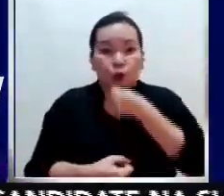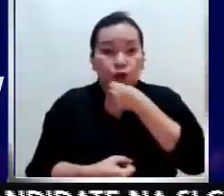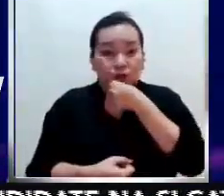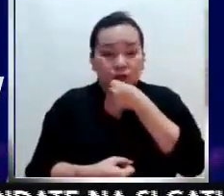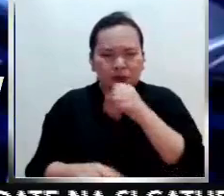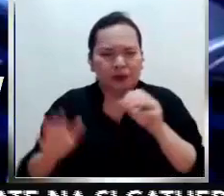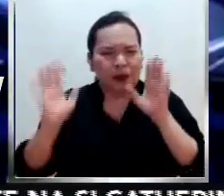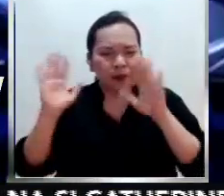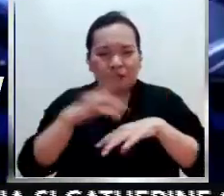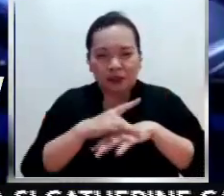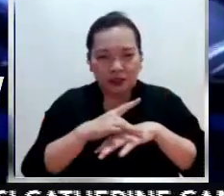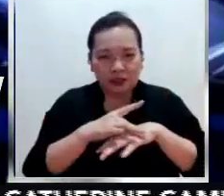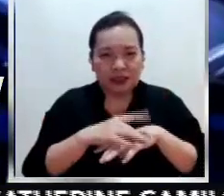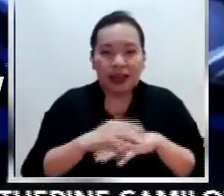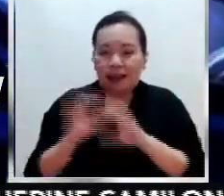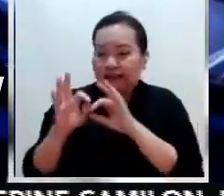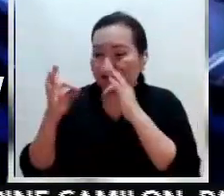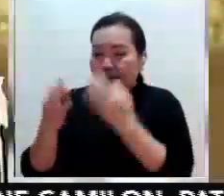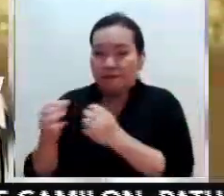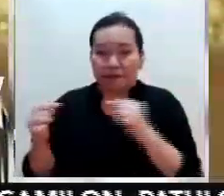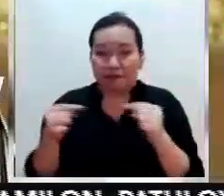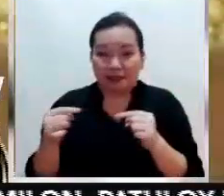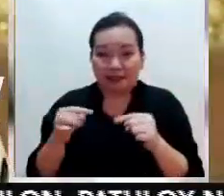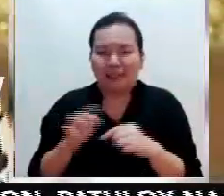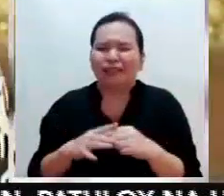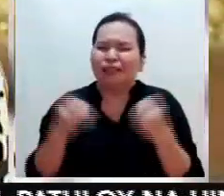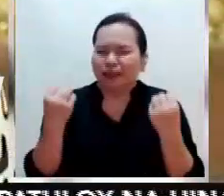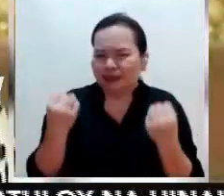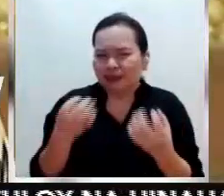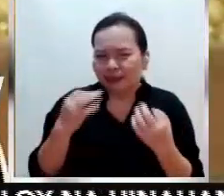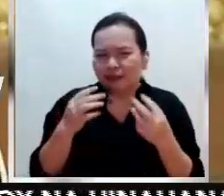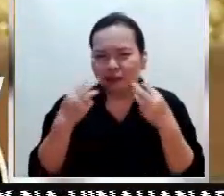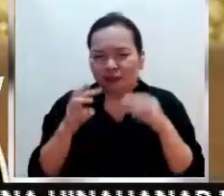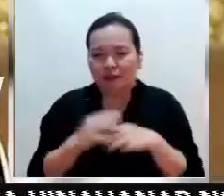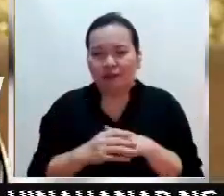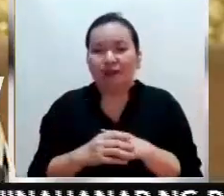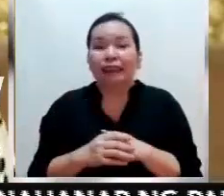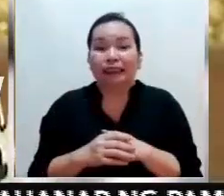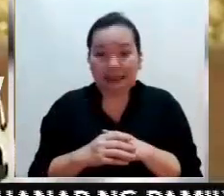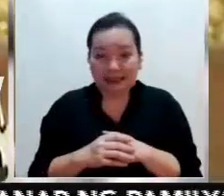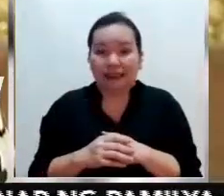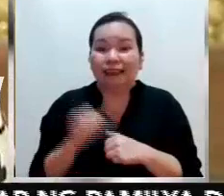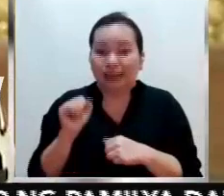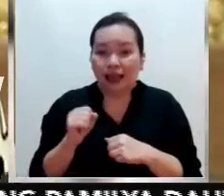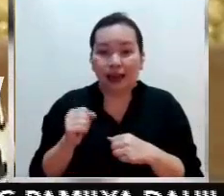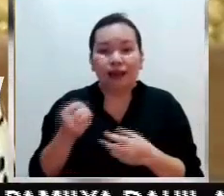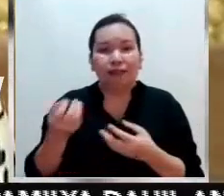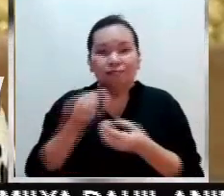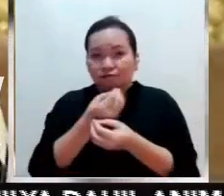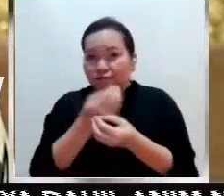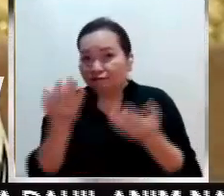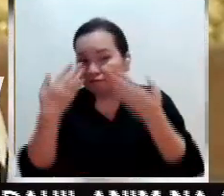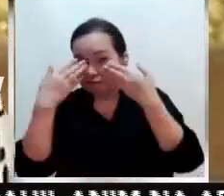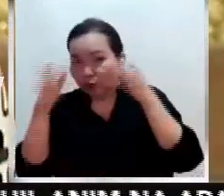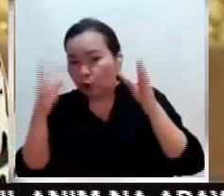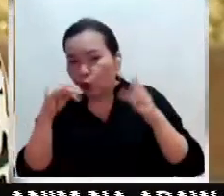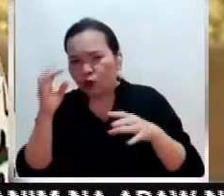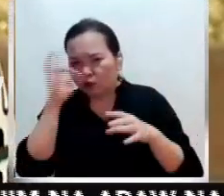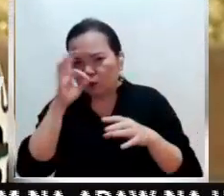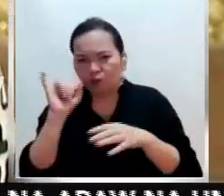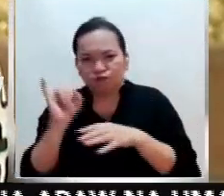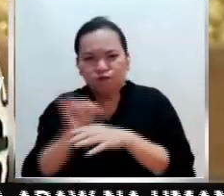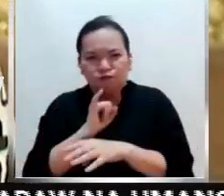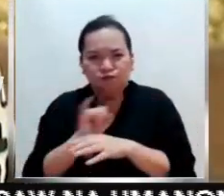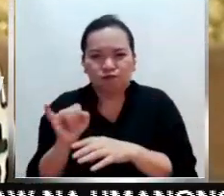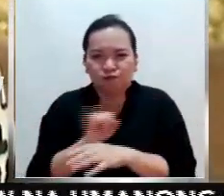Feud kung saan marami pang dapat abangan. Bubuksan talaga natin yan sa marami mga masisipag na Pinoy. Di ba? Kagaya ng mga